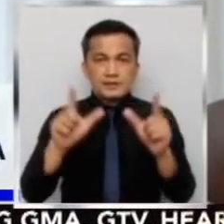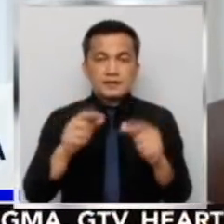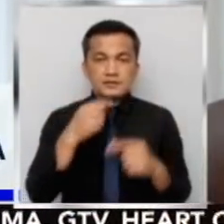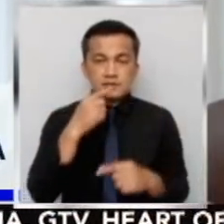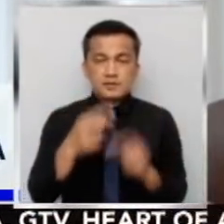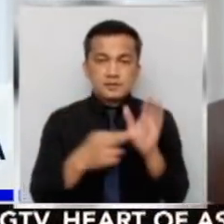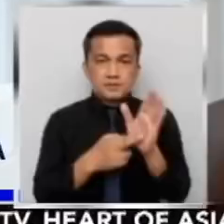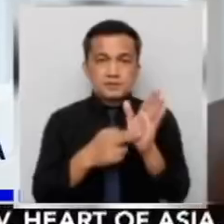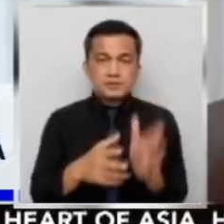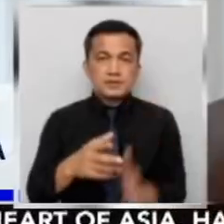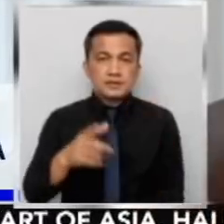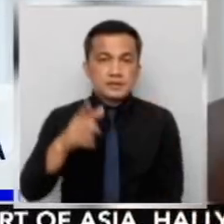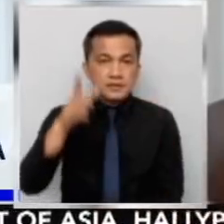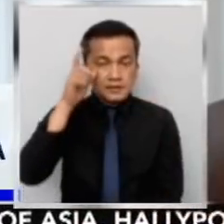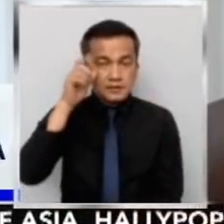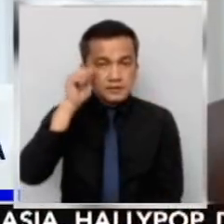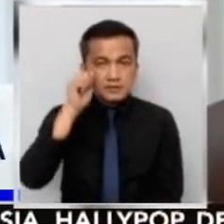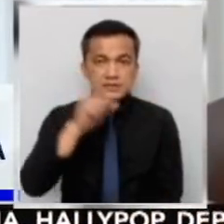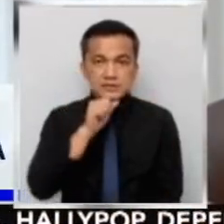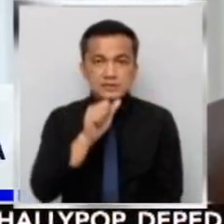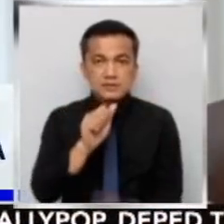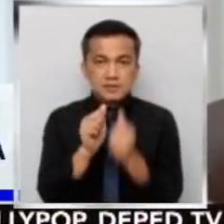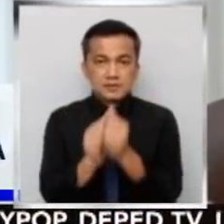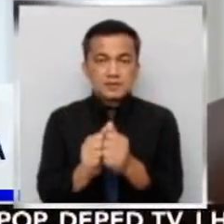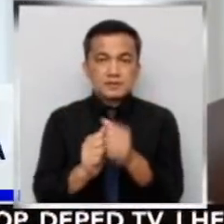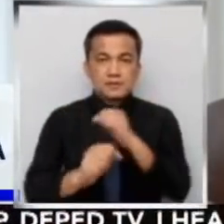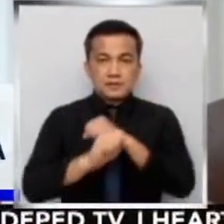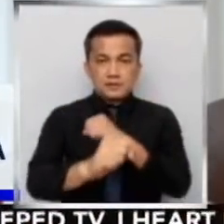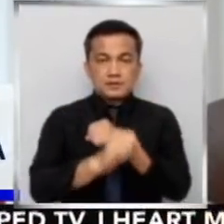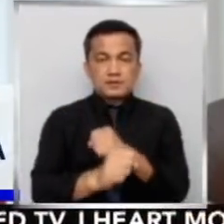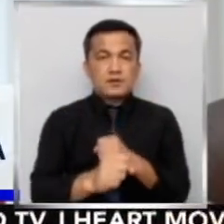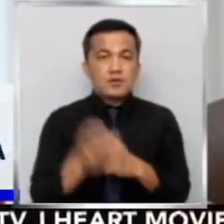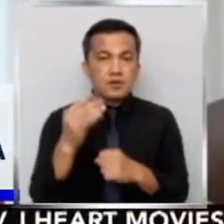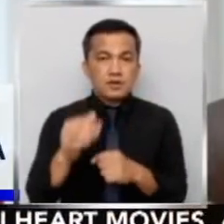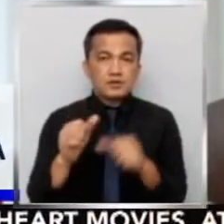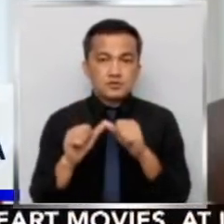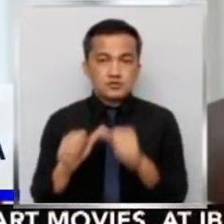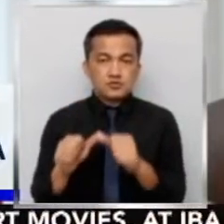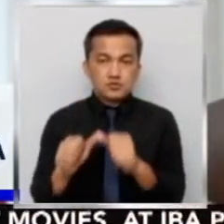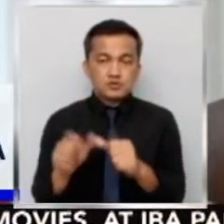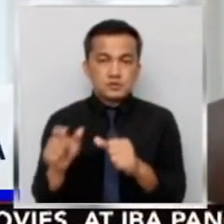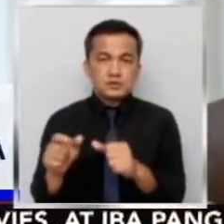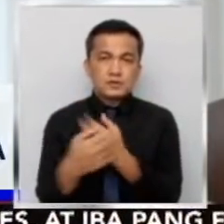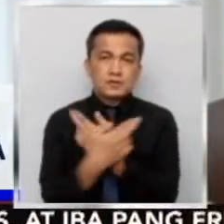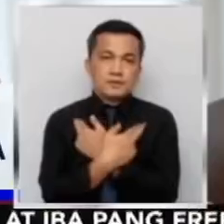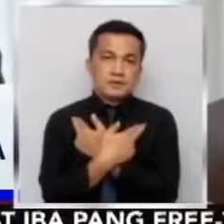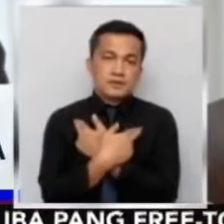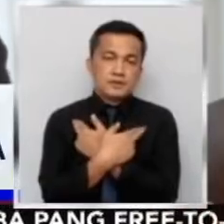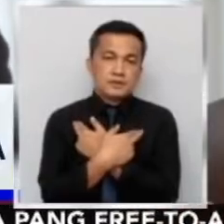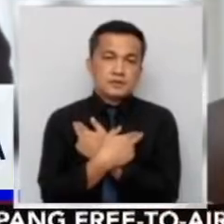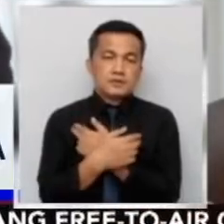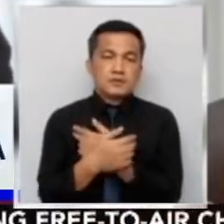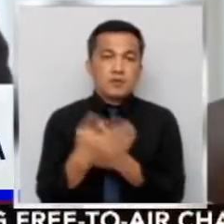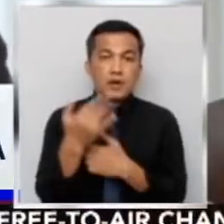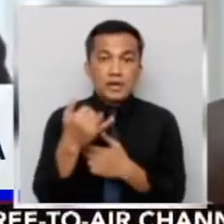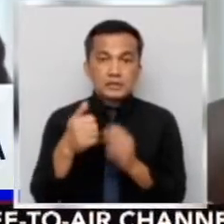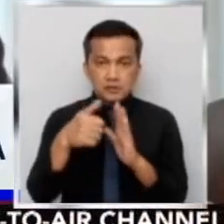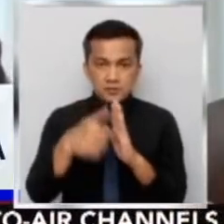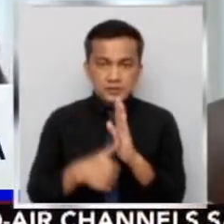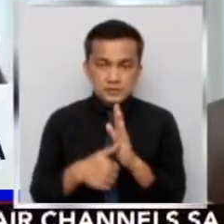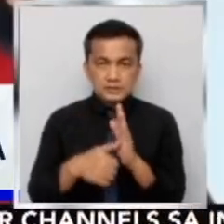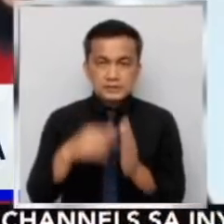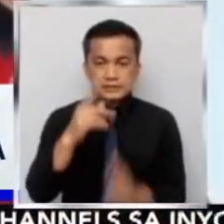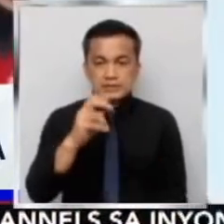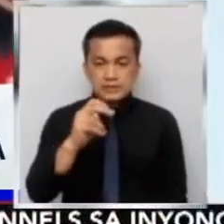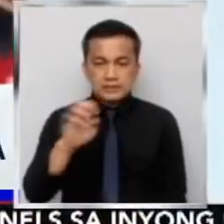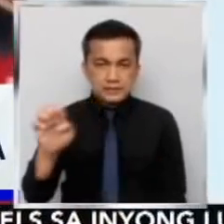pa rin siya makakasama sa pangangampanya dahil patuloy ang kanyang pagpapagaling kasunod ng operasyon niya sa tuhod. Nagkomento rin